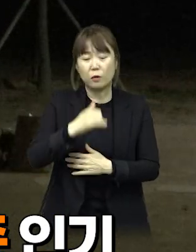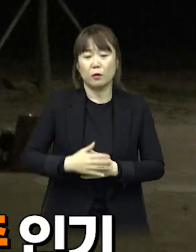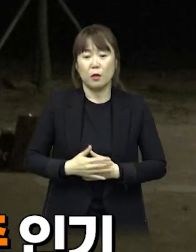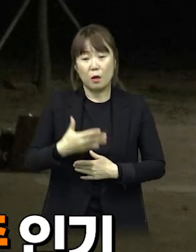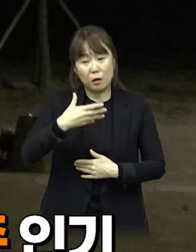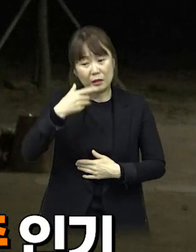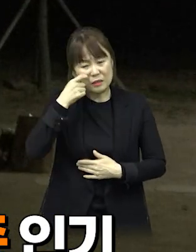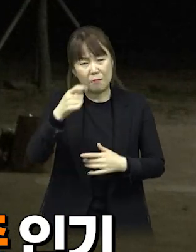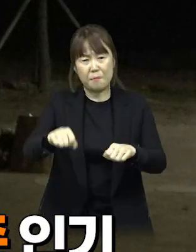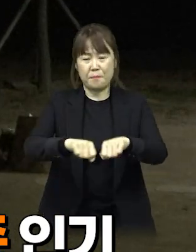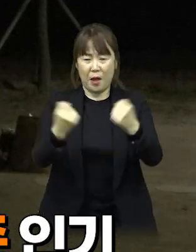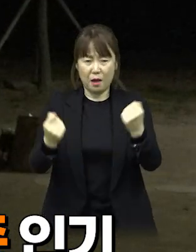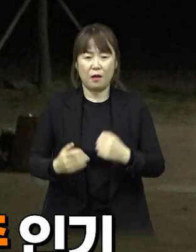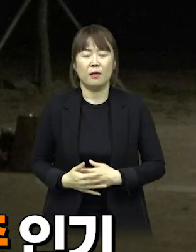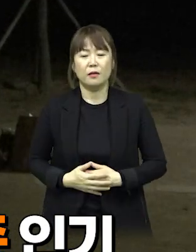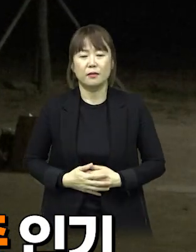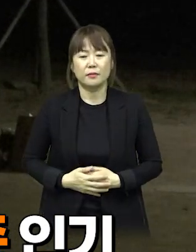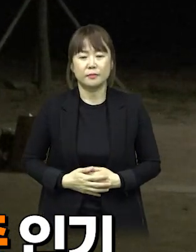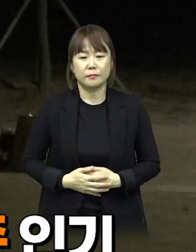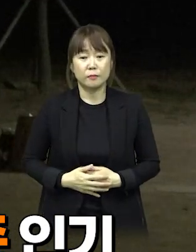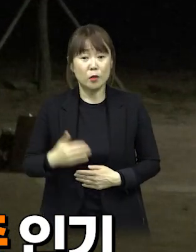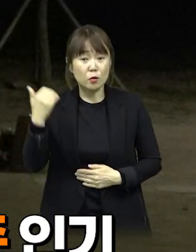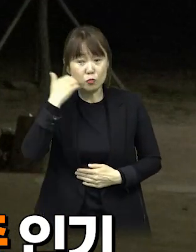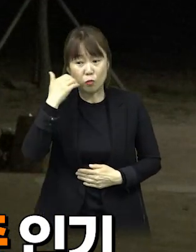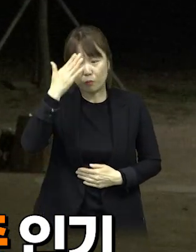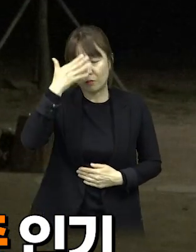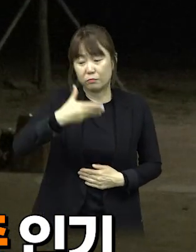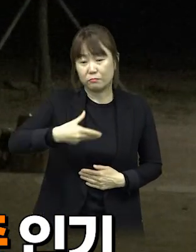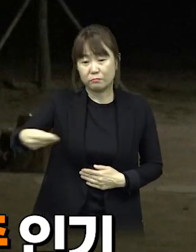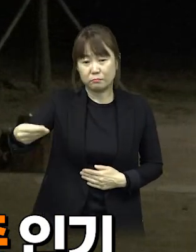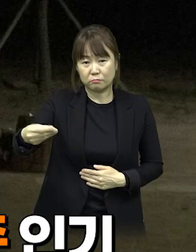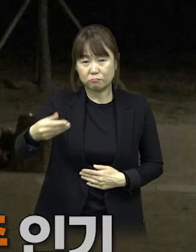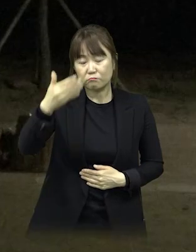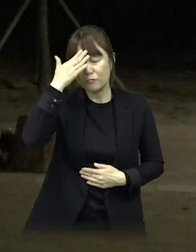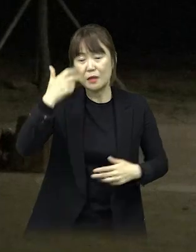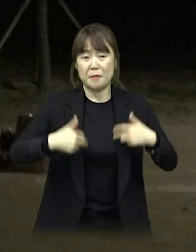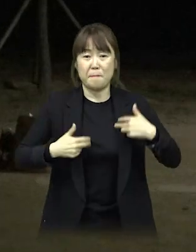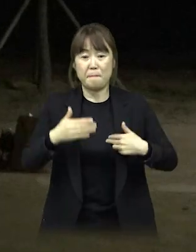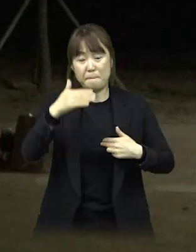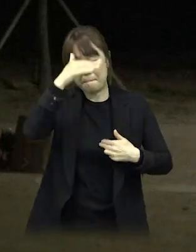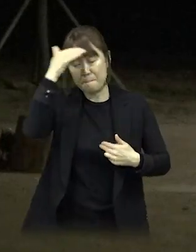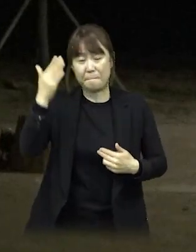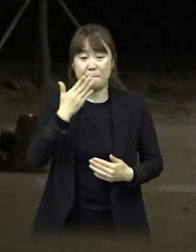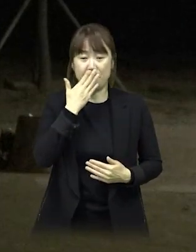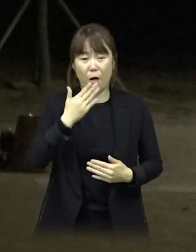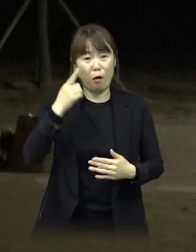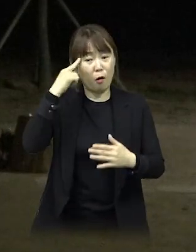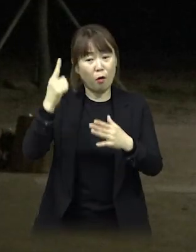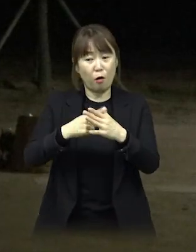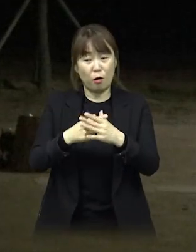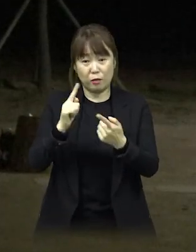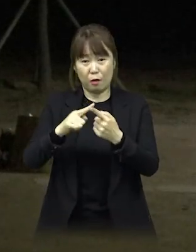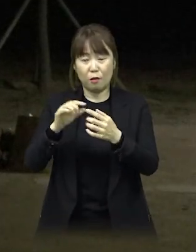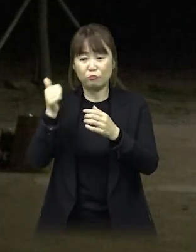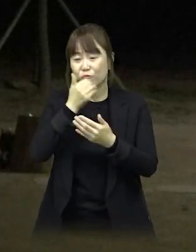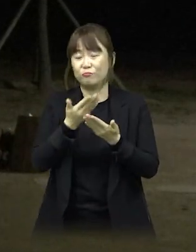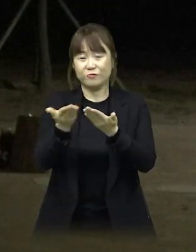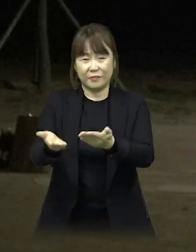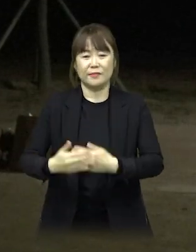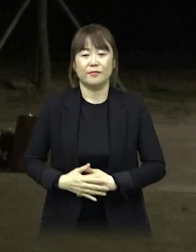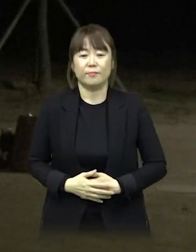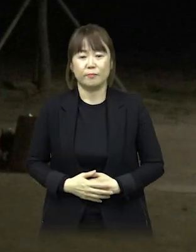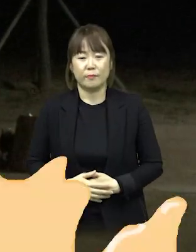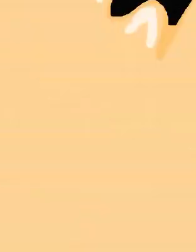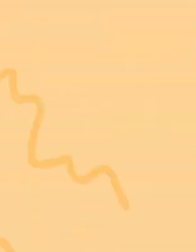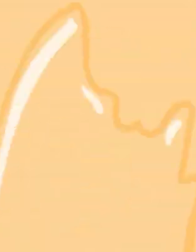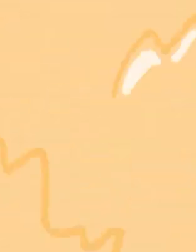미니 캠프파이어 존이 있어서 굉장히 인기가 좋다고 하는데요. 누구나 무료로 즐길 수 있는 불멍 타임